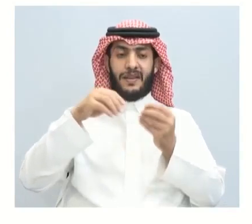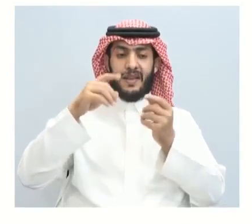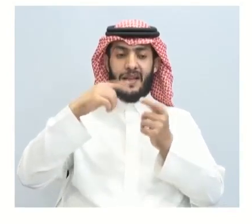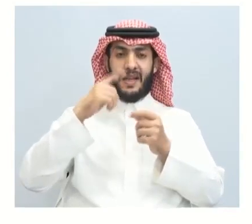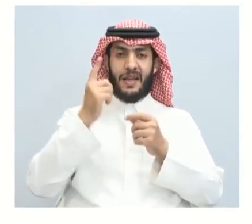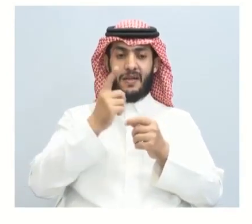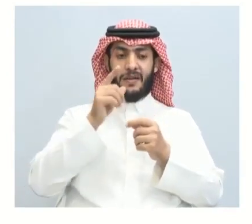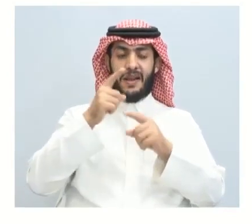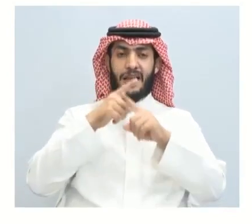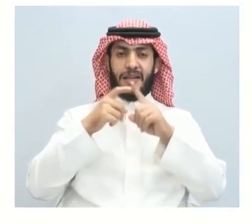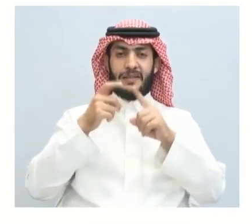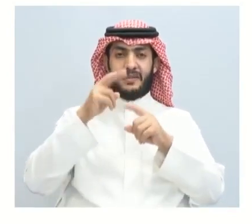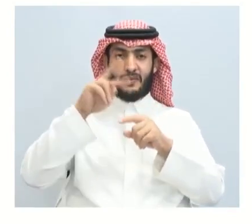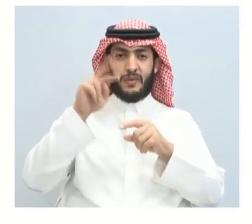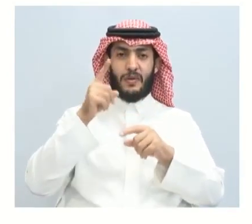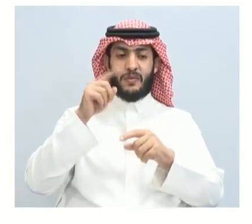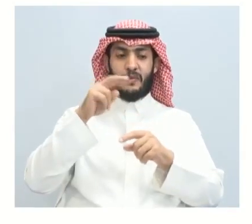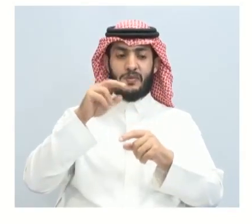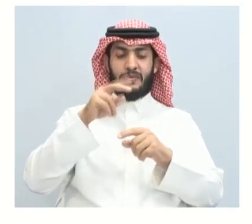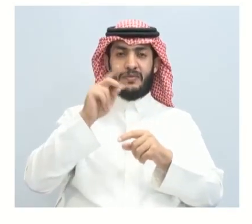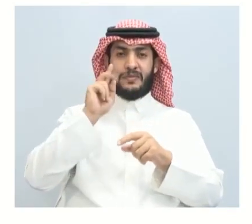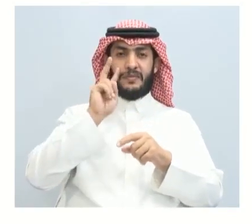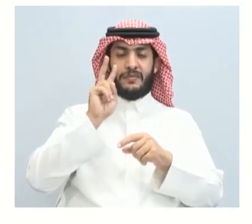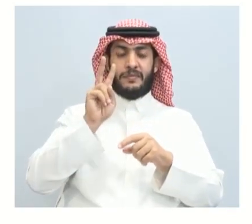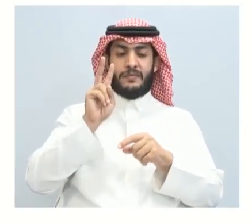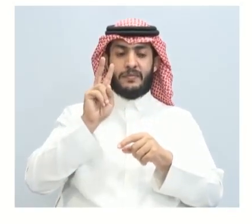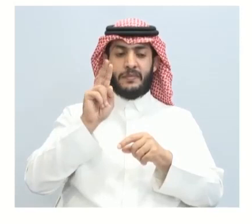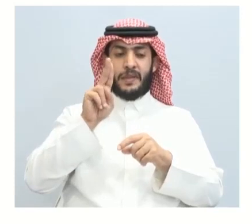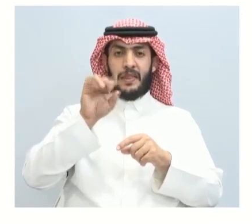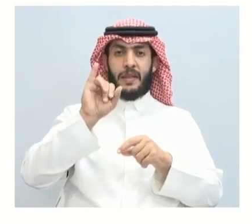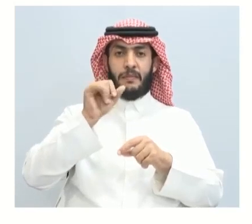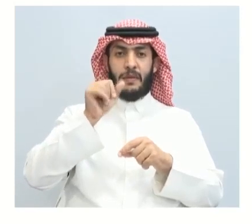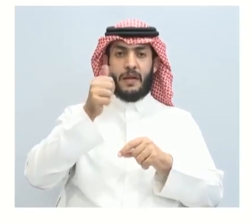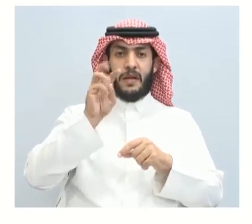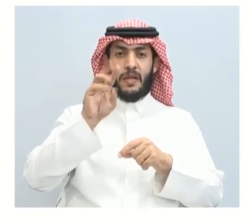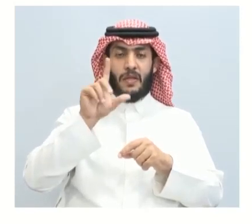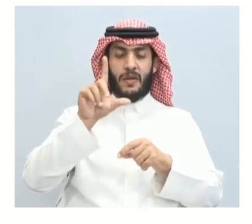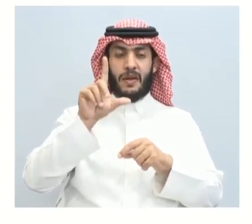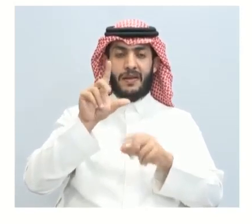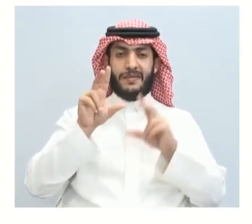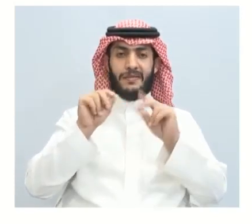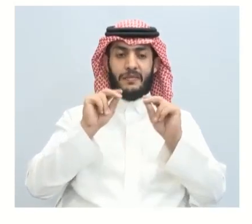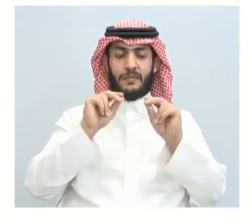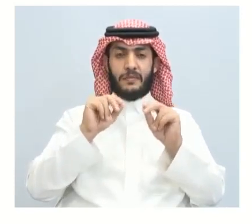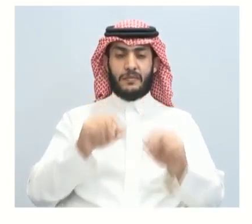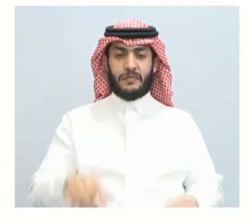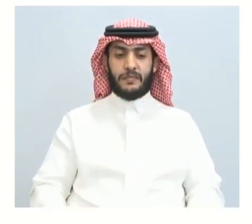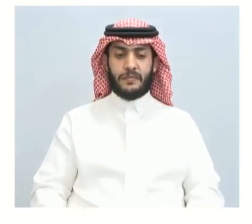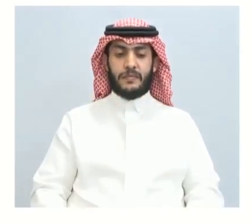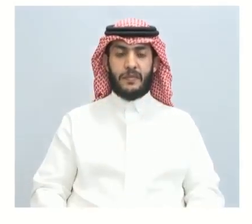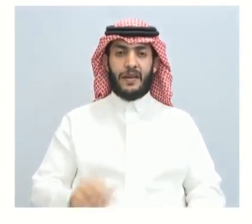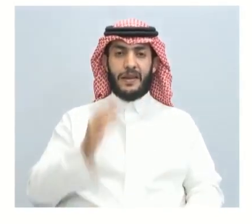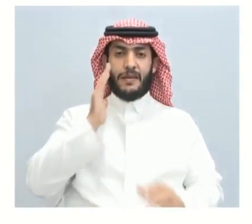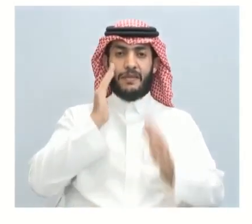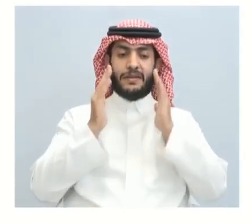محور اكس لان لاحظ الجزء يعني ليش نقول تماثل حول محور واي شوف الجزء الايمن نفس الجزء